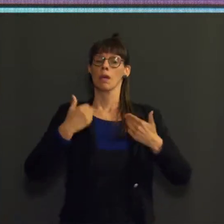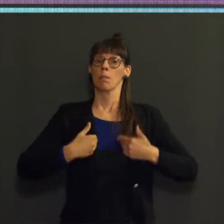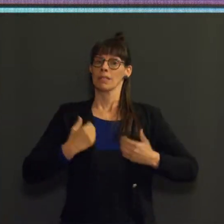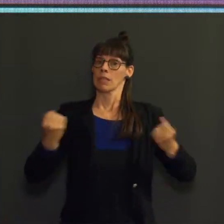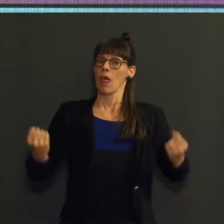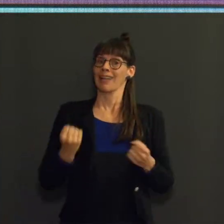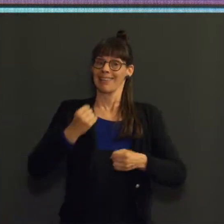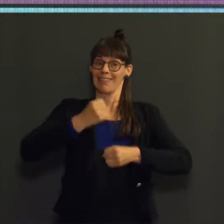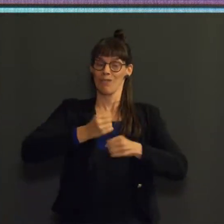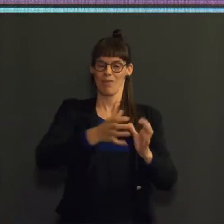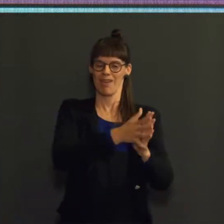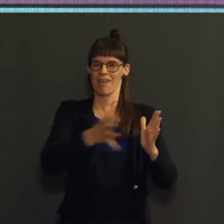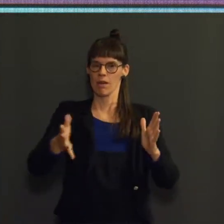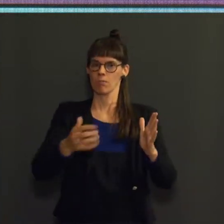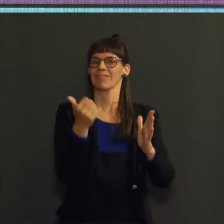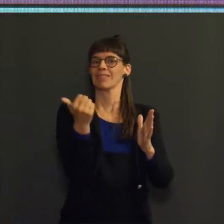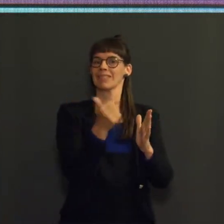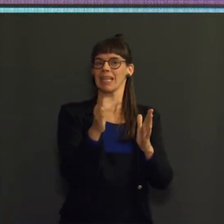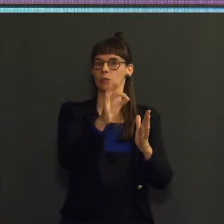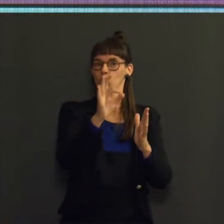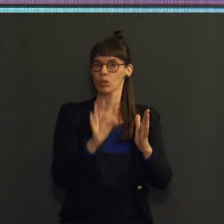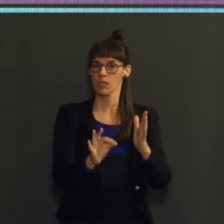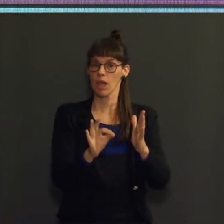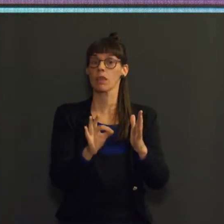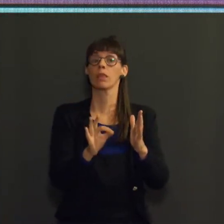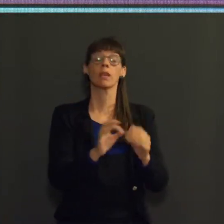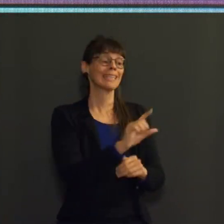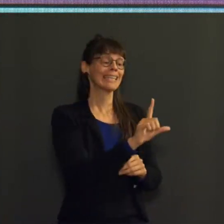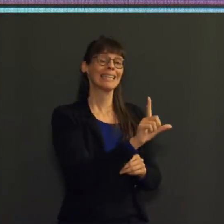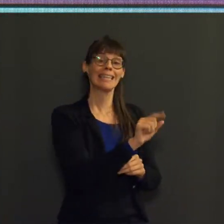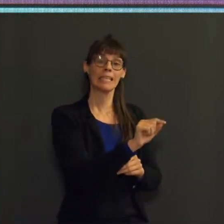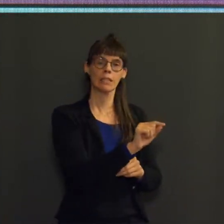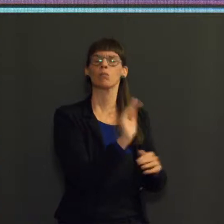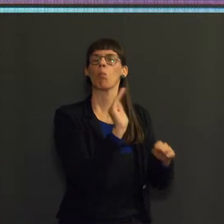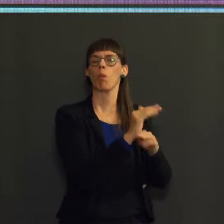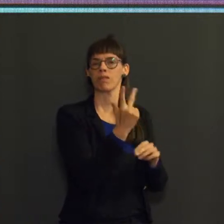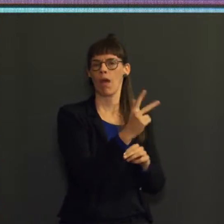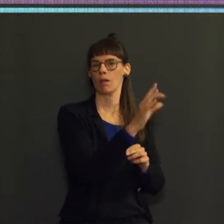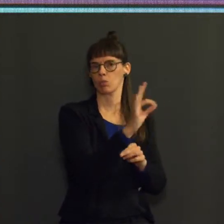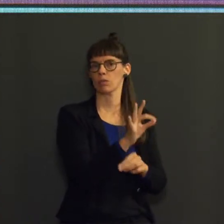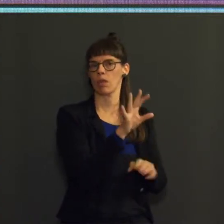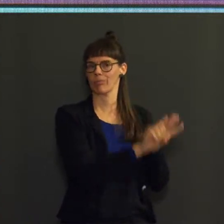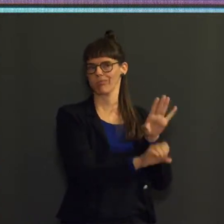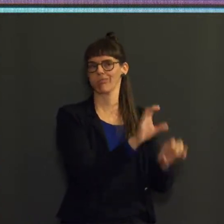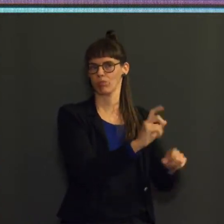bevolking en meer dan 8% bij de tieners.